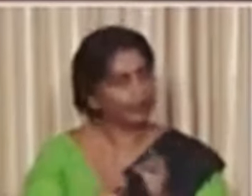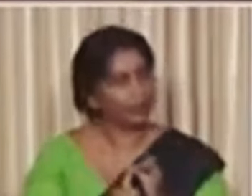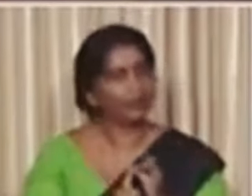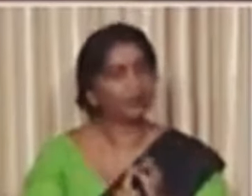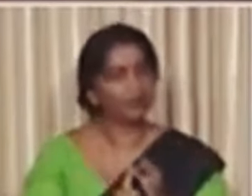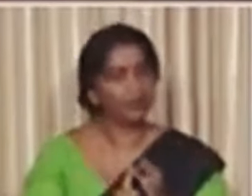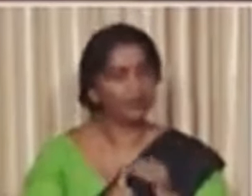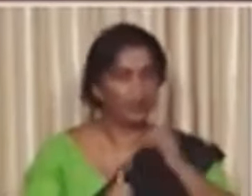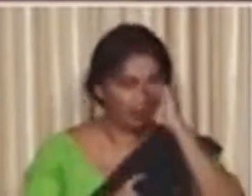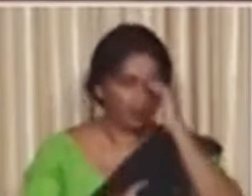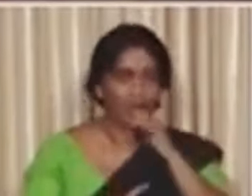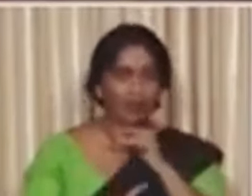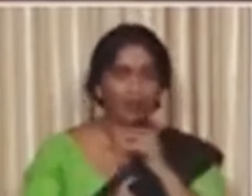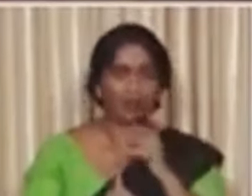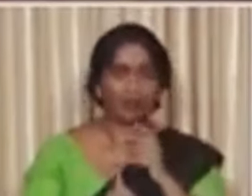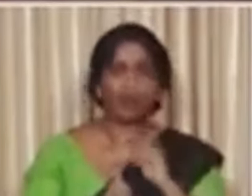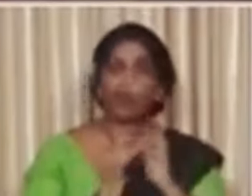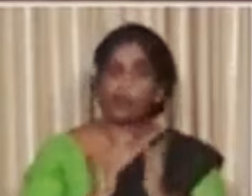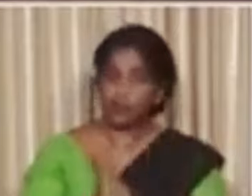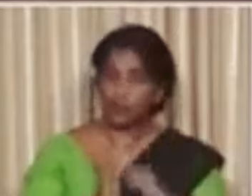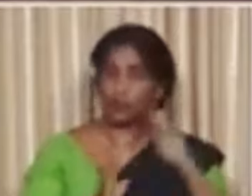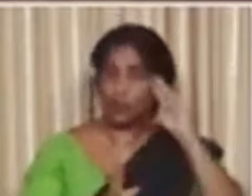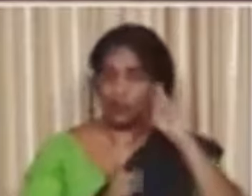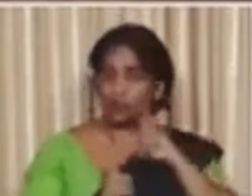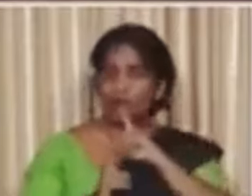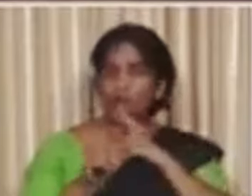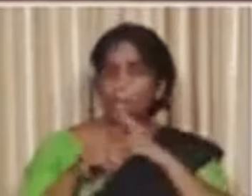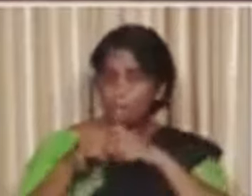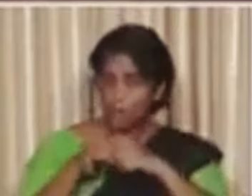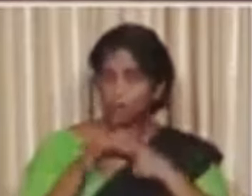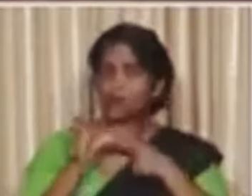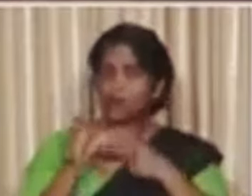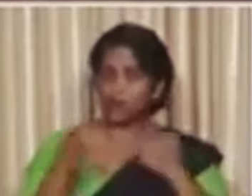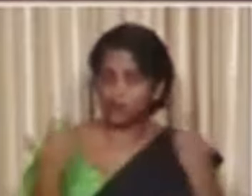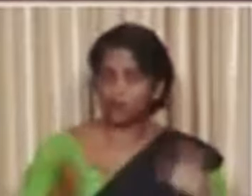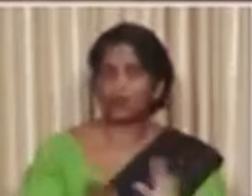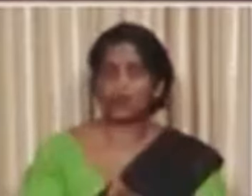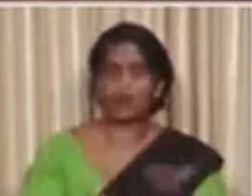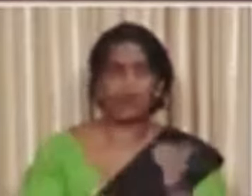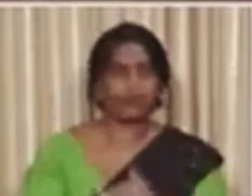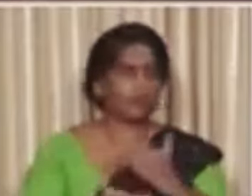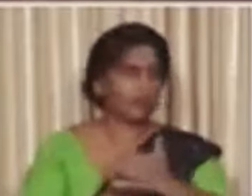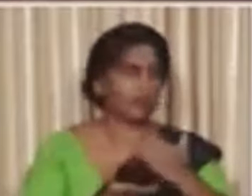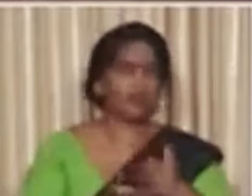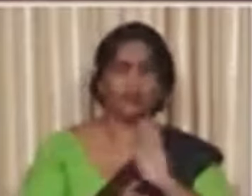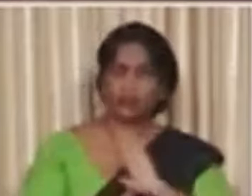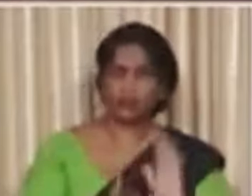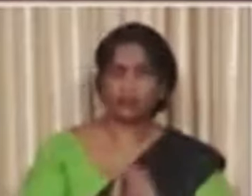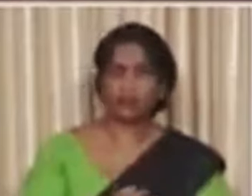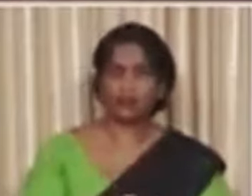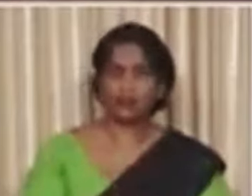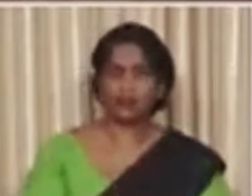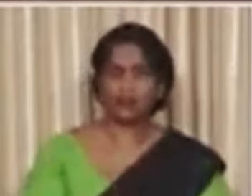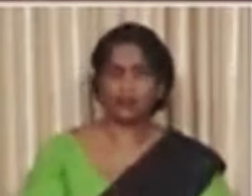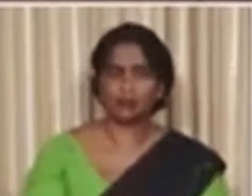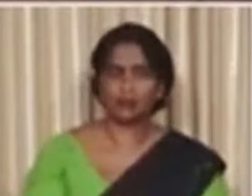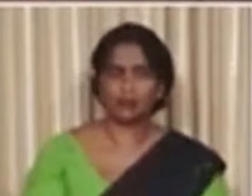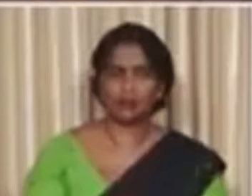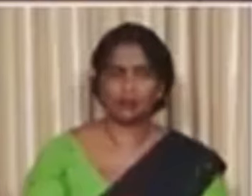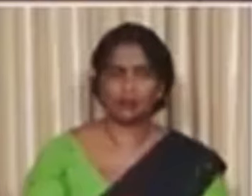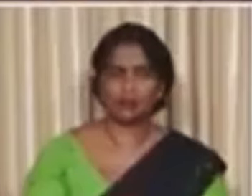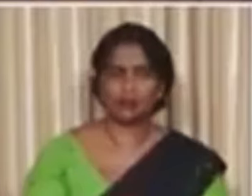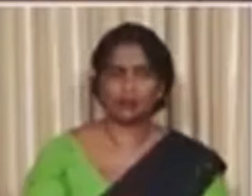ගරු මන්ත්‍රීතුමා සභානායකතුමා අගමැතිතුමා ඔබතුමාගේ ප්‍රශ්නෙට උත්තරයක් දීලා තියෙන්නේ. ඒ නිසා බාධා කරන්න එපා. දැන් මේ